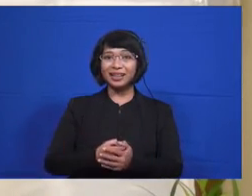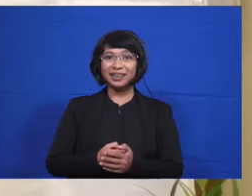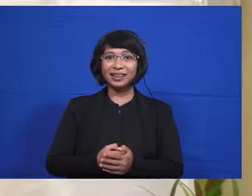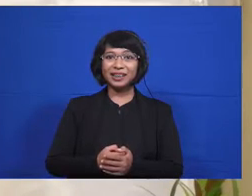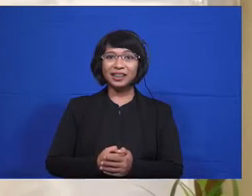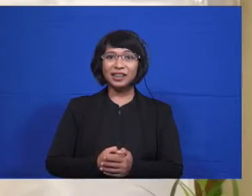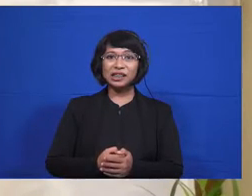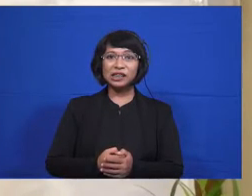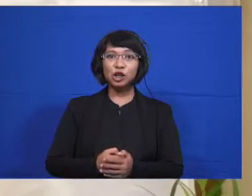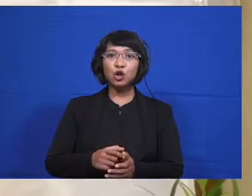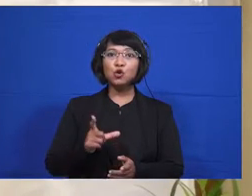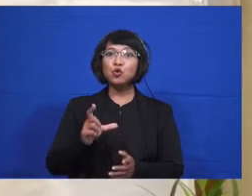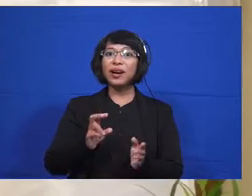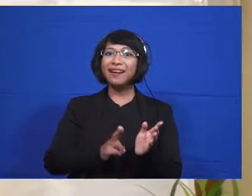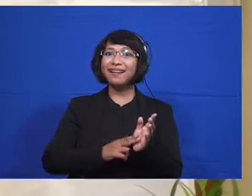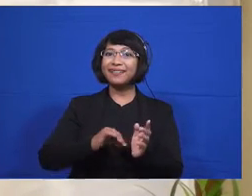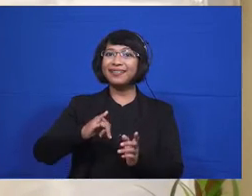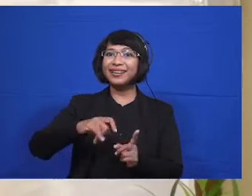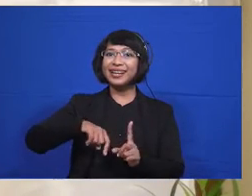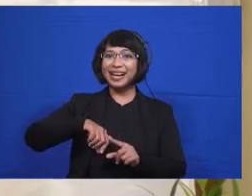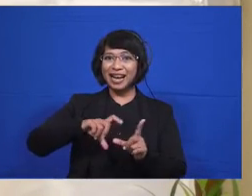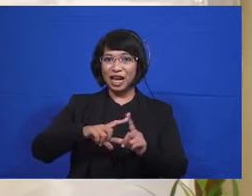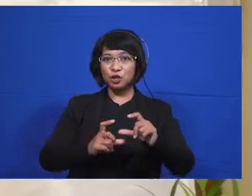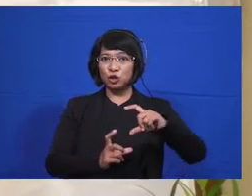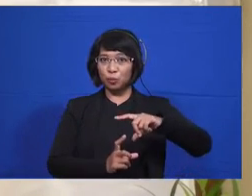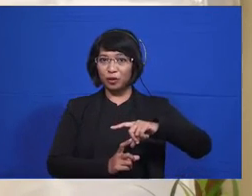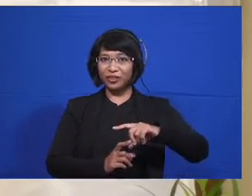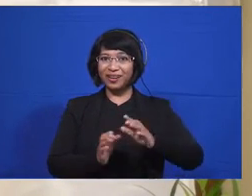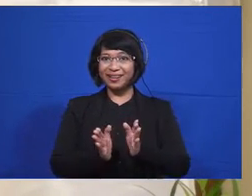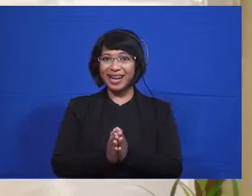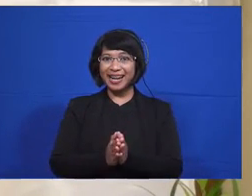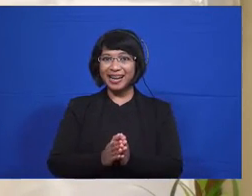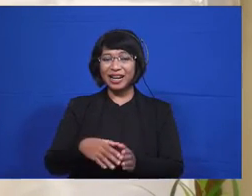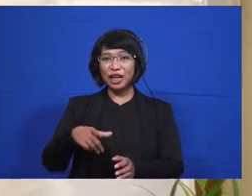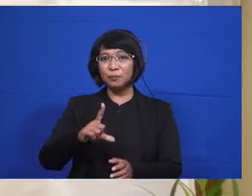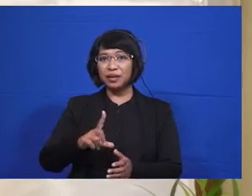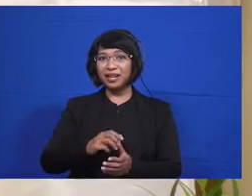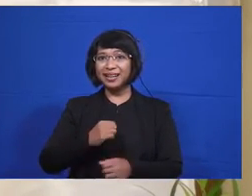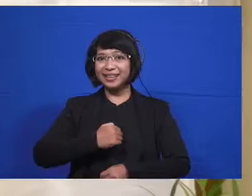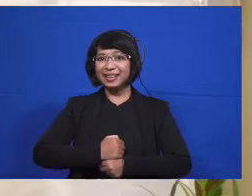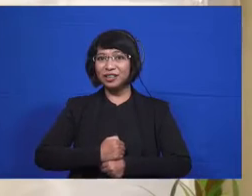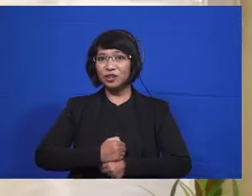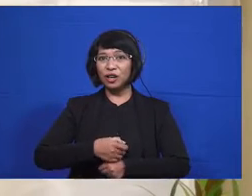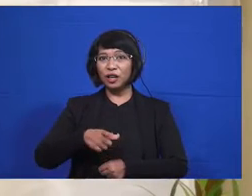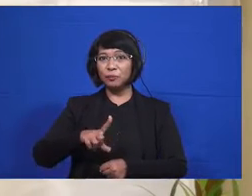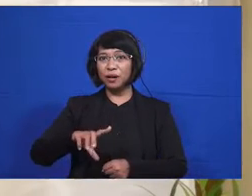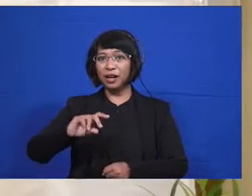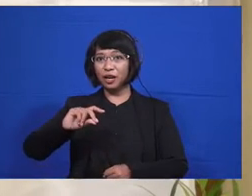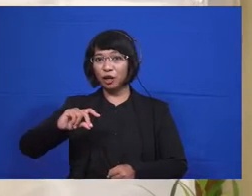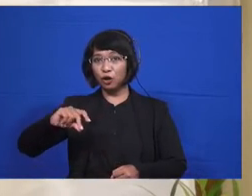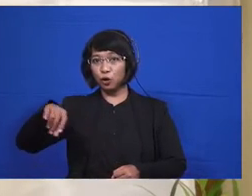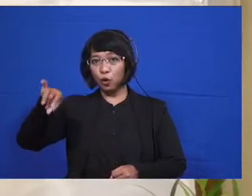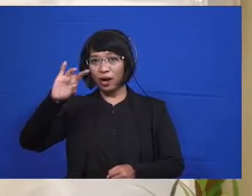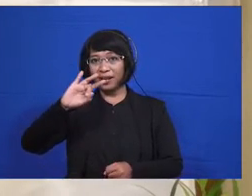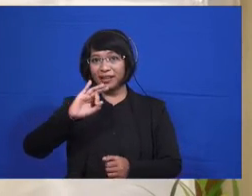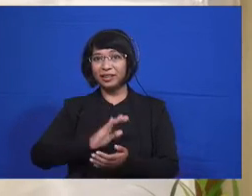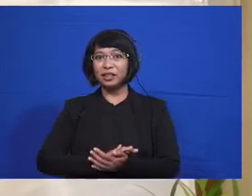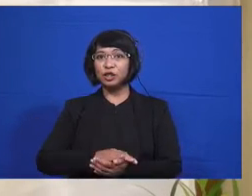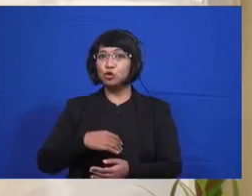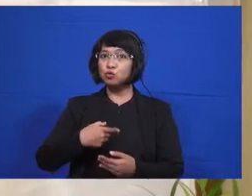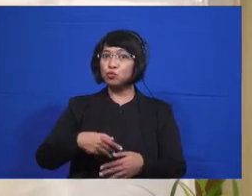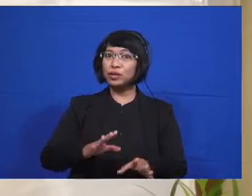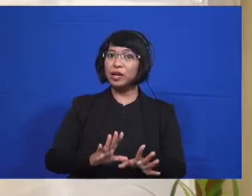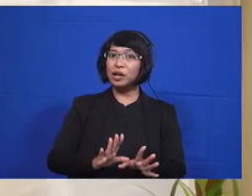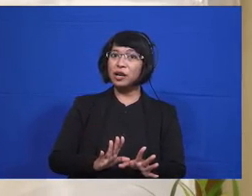Sugio Pranoto, dan Lembaga Hirisonta, Lembaga Rohani, yang telah